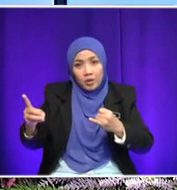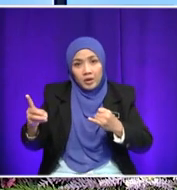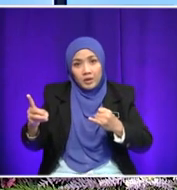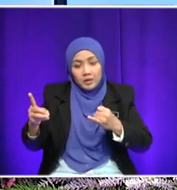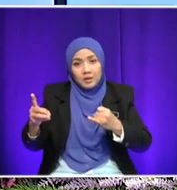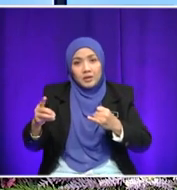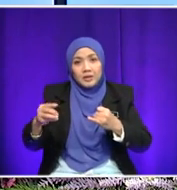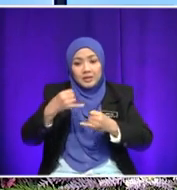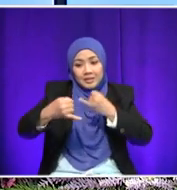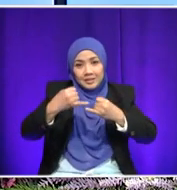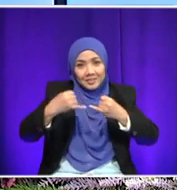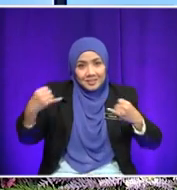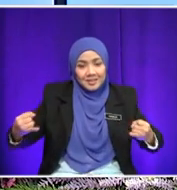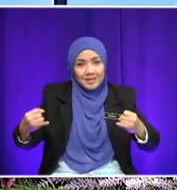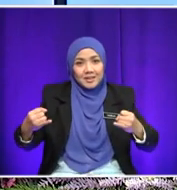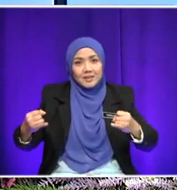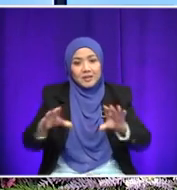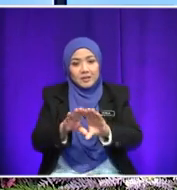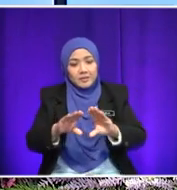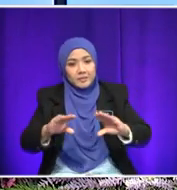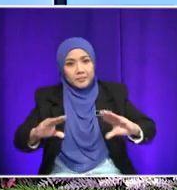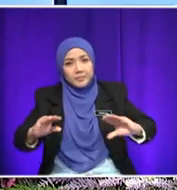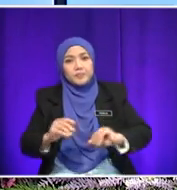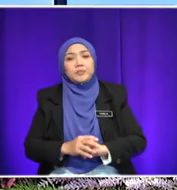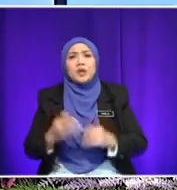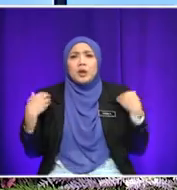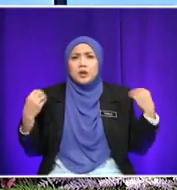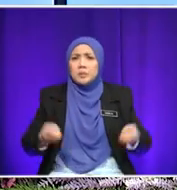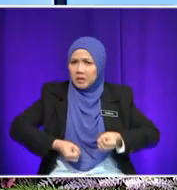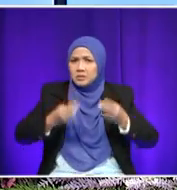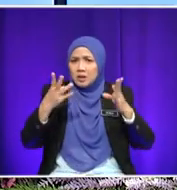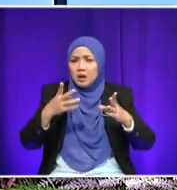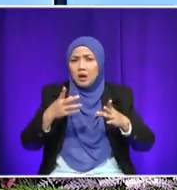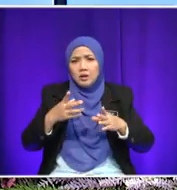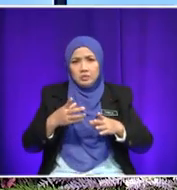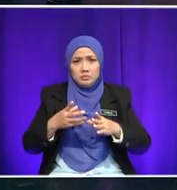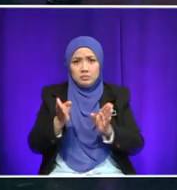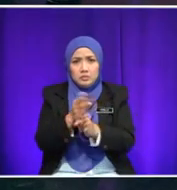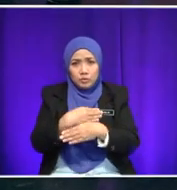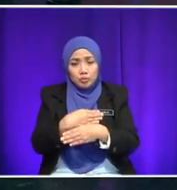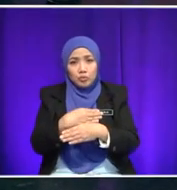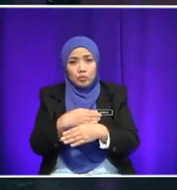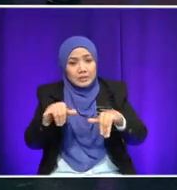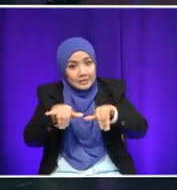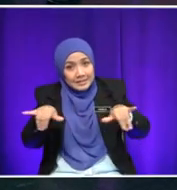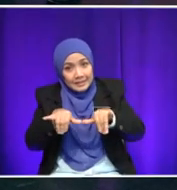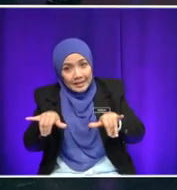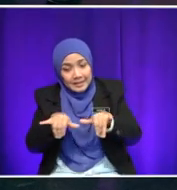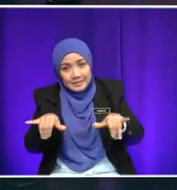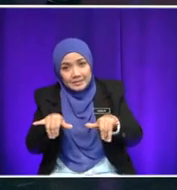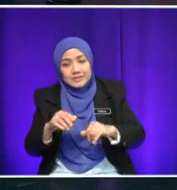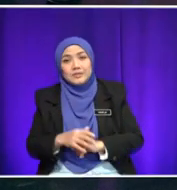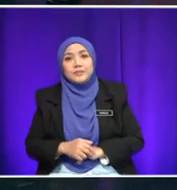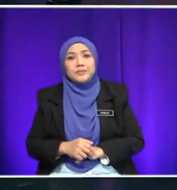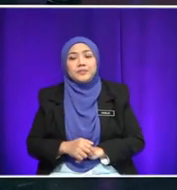Nah jadi dia datang dalam berbagai bentuk sains kecilku paling muda atau cewek